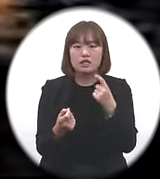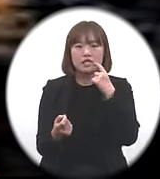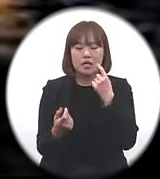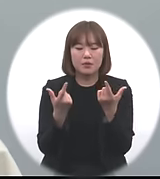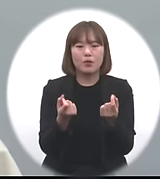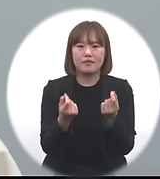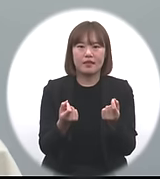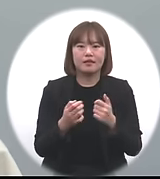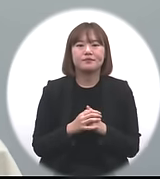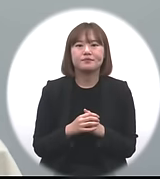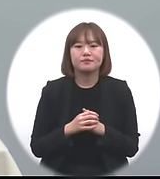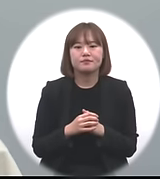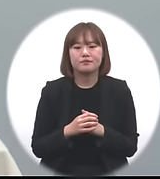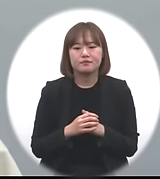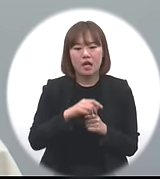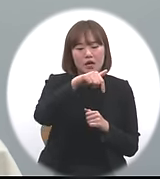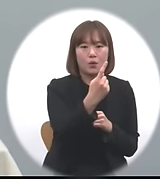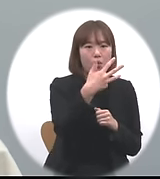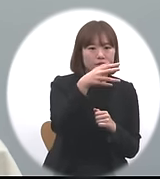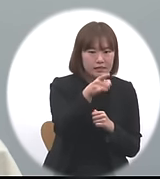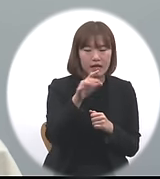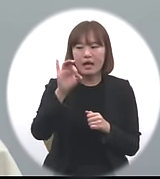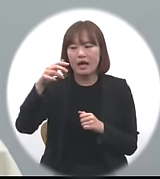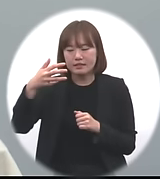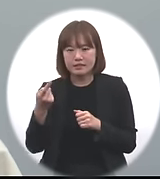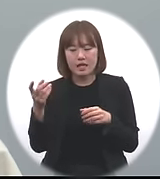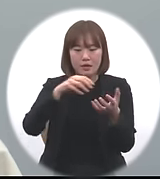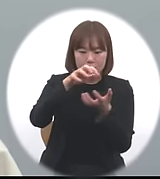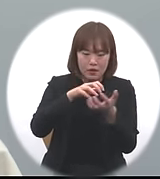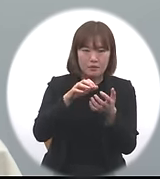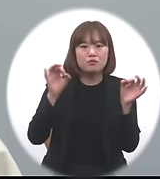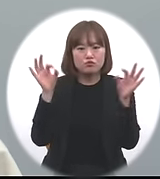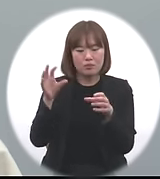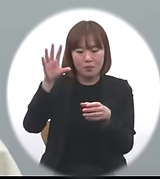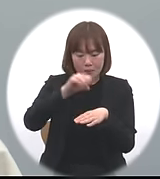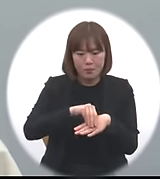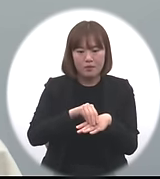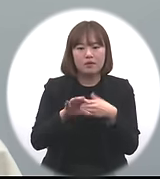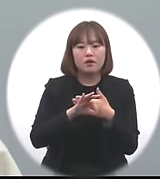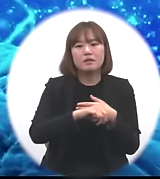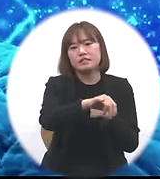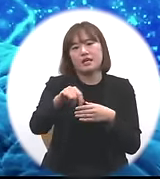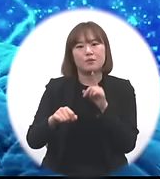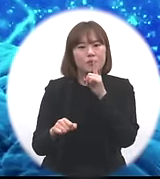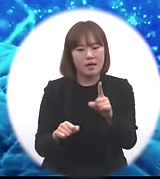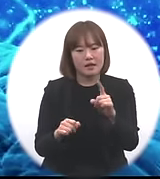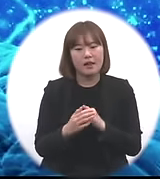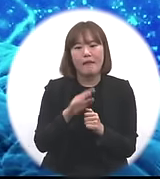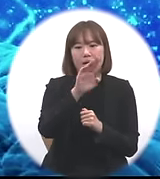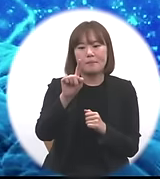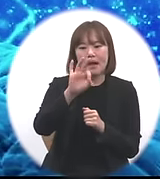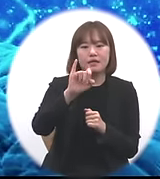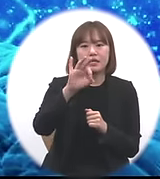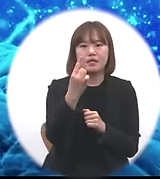고체가 액체 속에 들어가면 순식간에 뒤덮인대요. 보통 우리가 그걸 세균이라고 부릅니다. 다른 말로는 바이오필름이라고